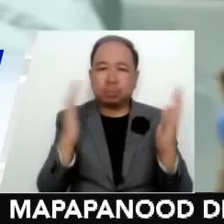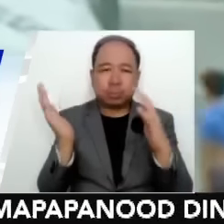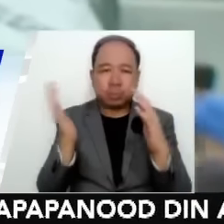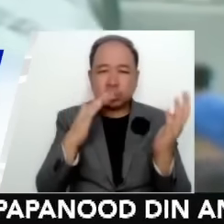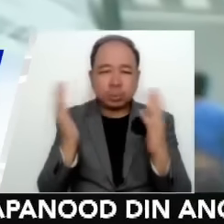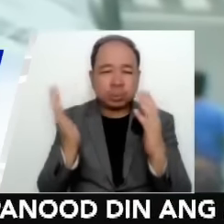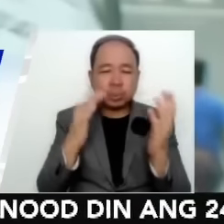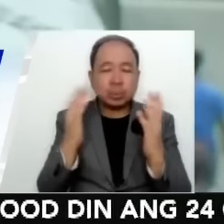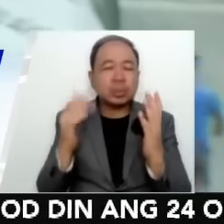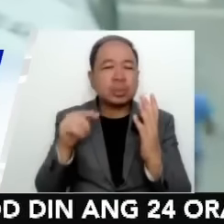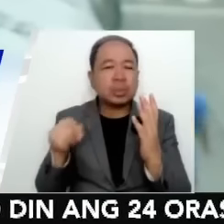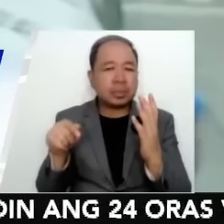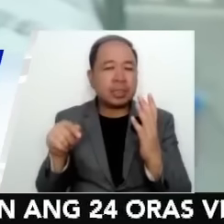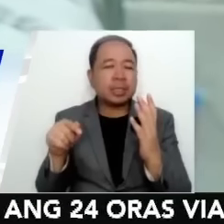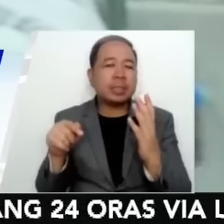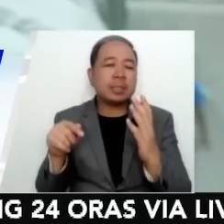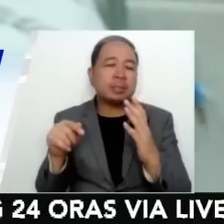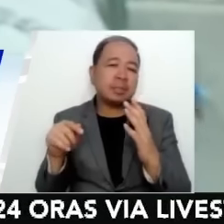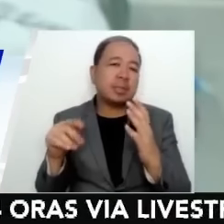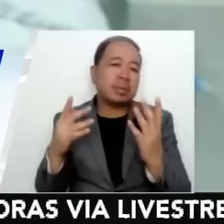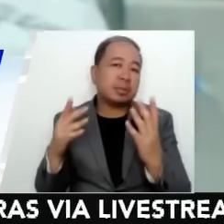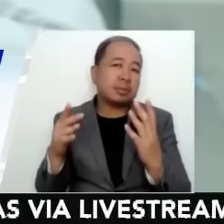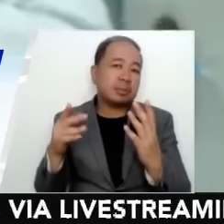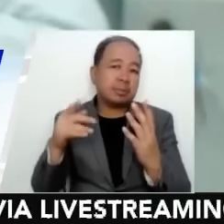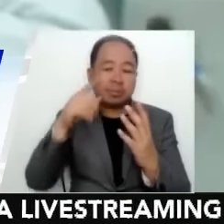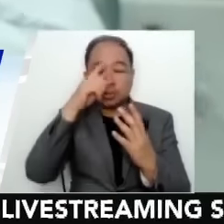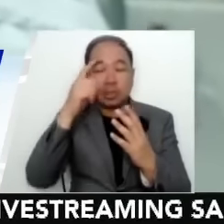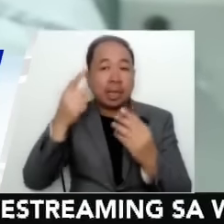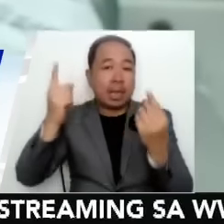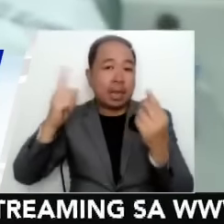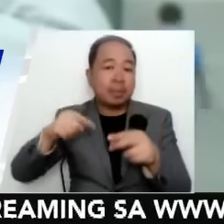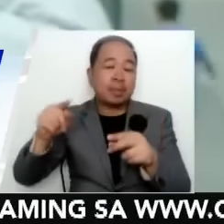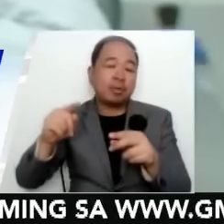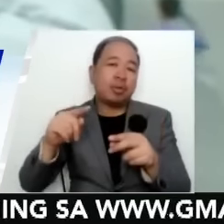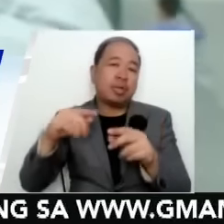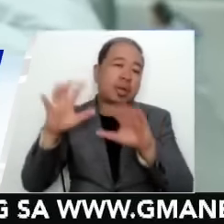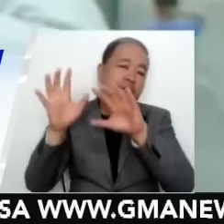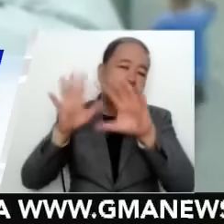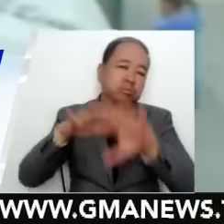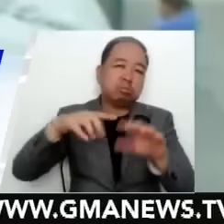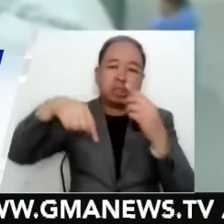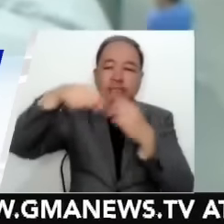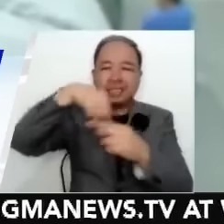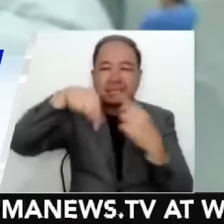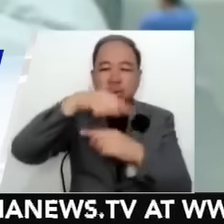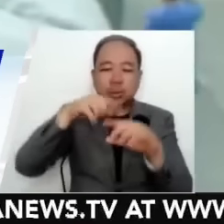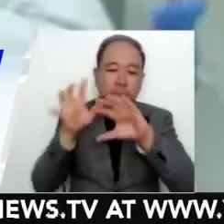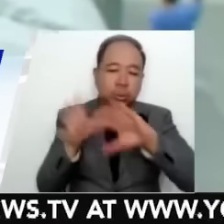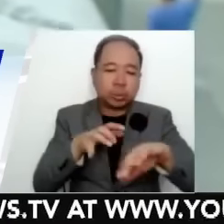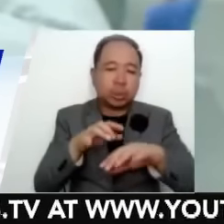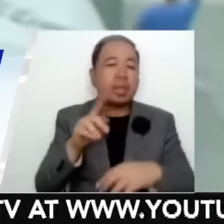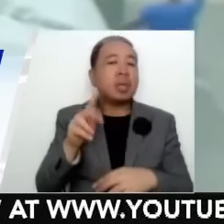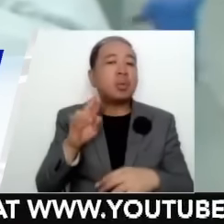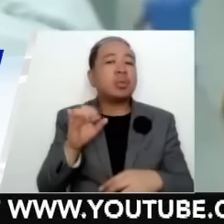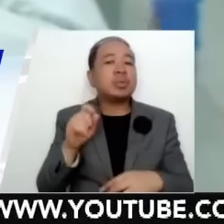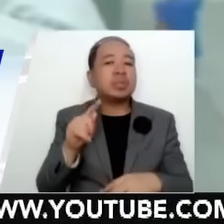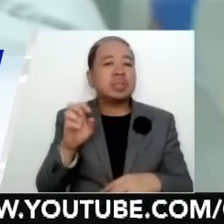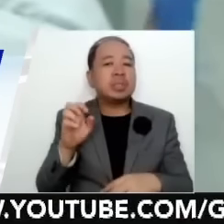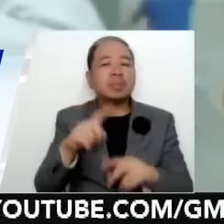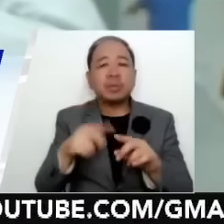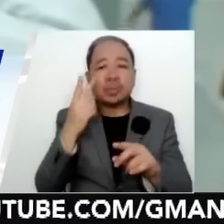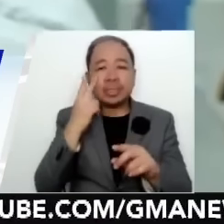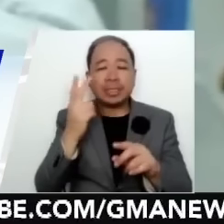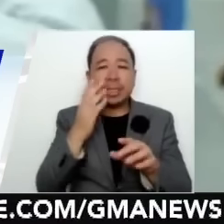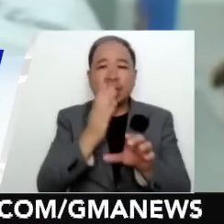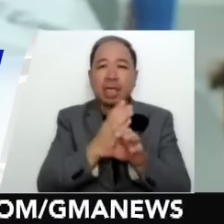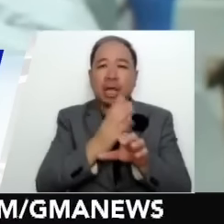rin ano, ng pagdaan ng bagyong Christine. Pero higit po dyan, kilo-kilometro na ano, ang pila ng mga sasakyan dito sa lugar